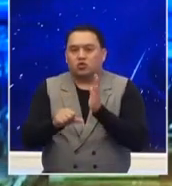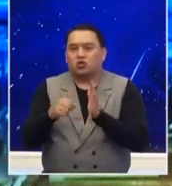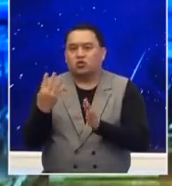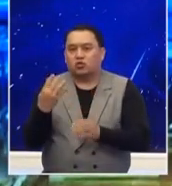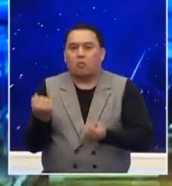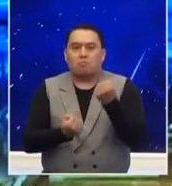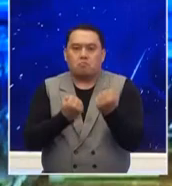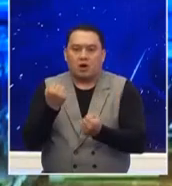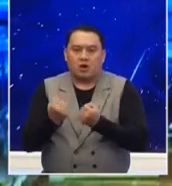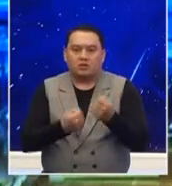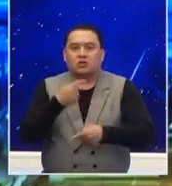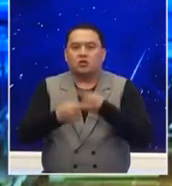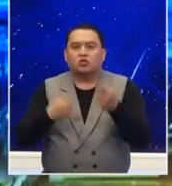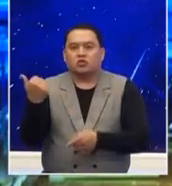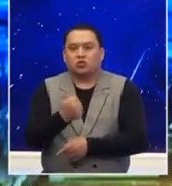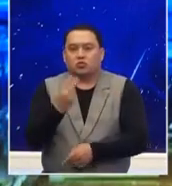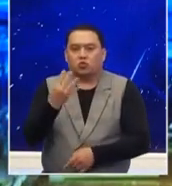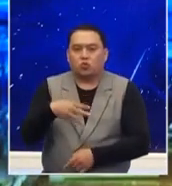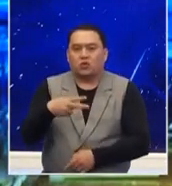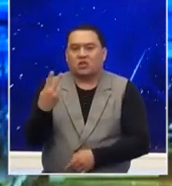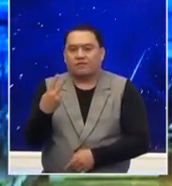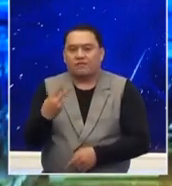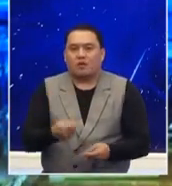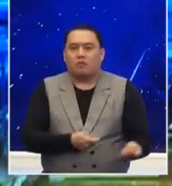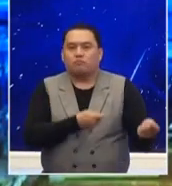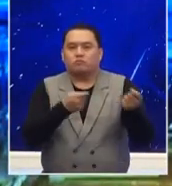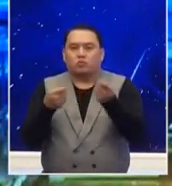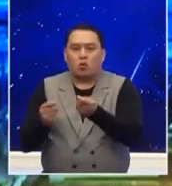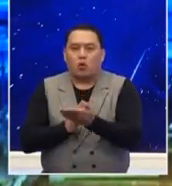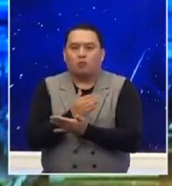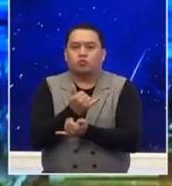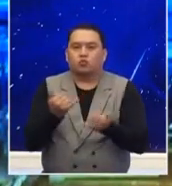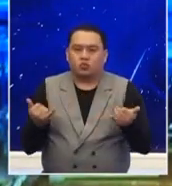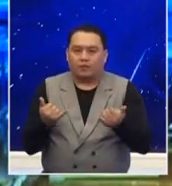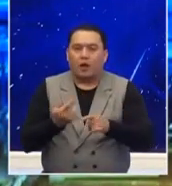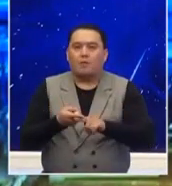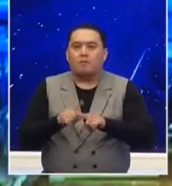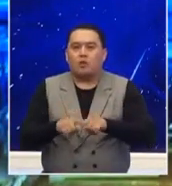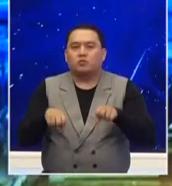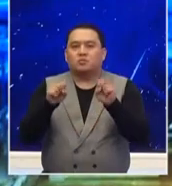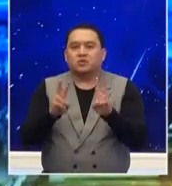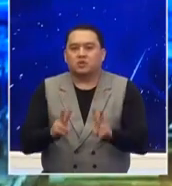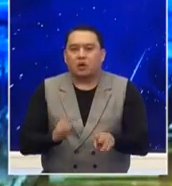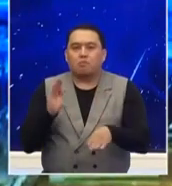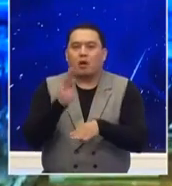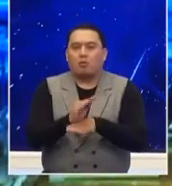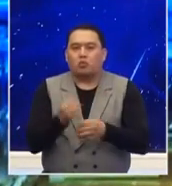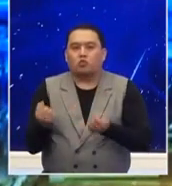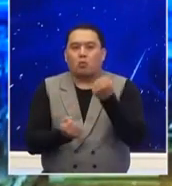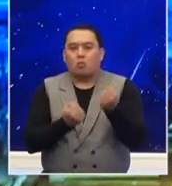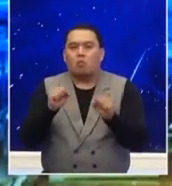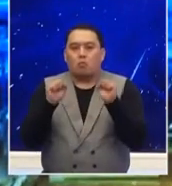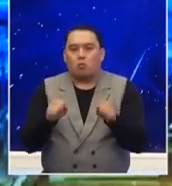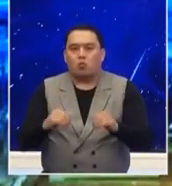64 автомобиля. До конца этой недели еще 42 кареты начнут обслуживать население. По словам специалистов, пополнение автопарка